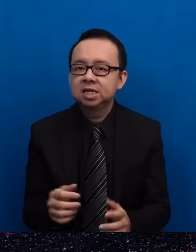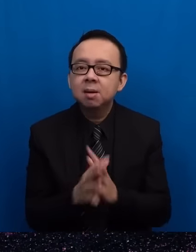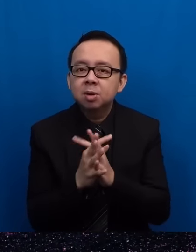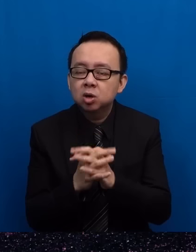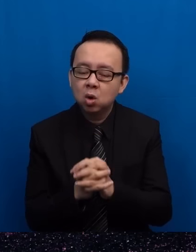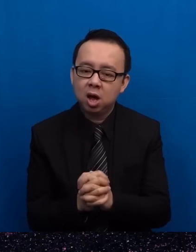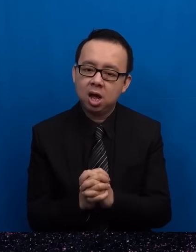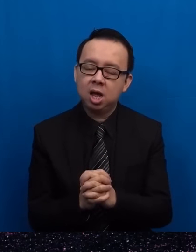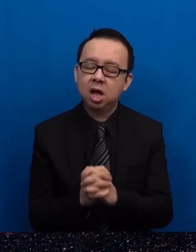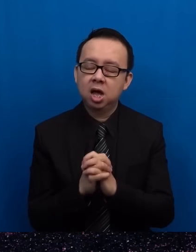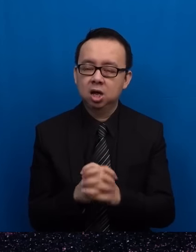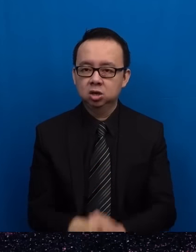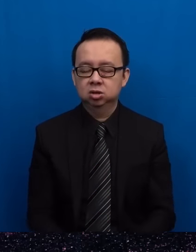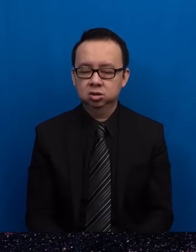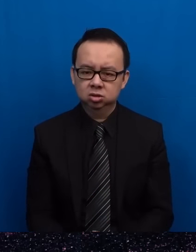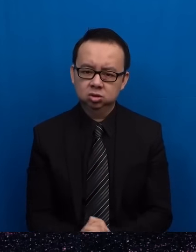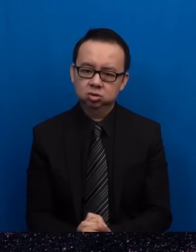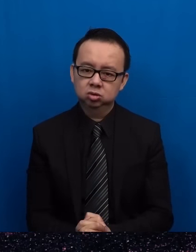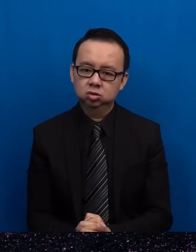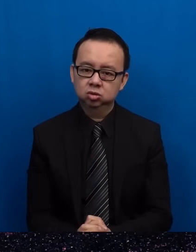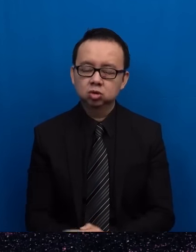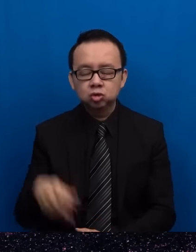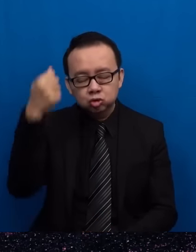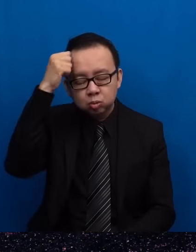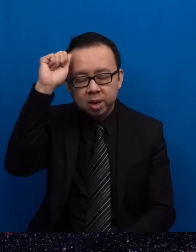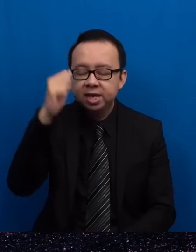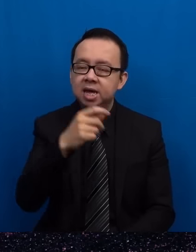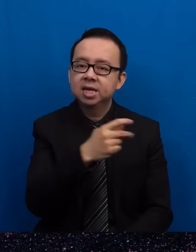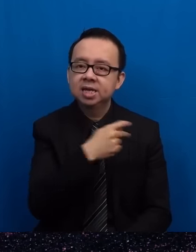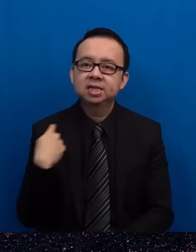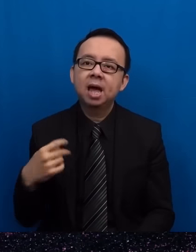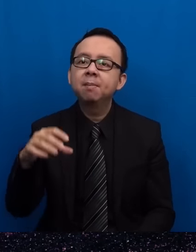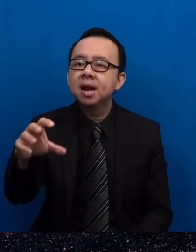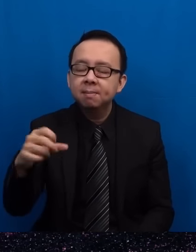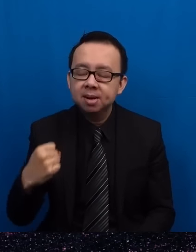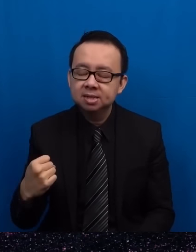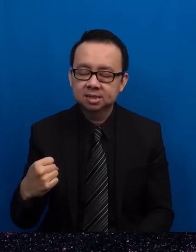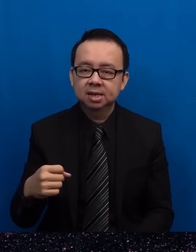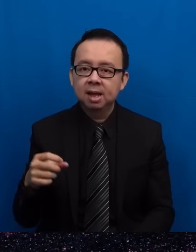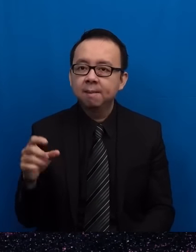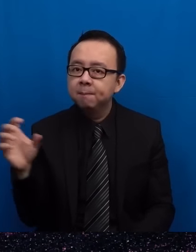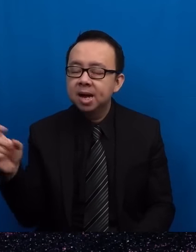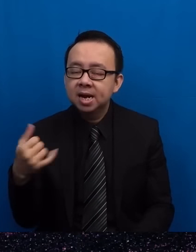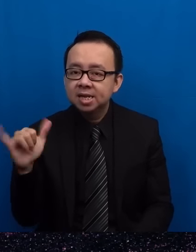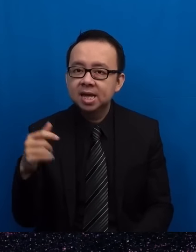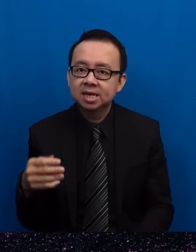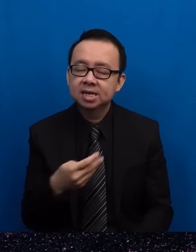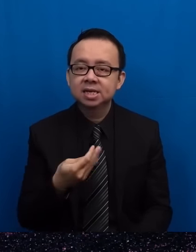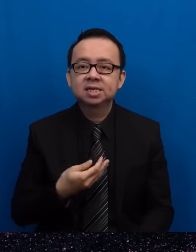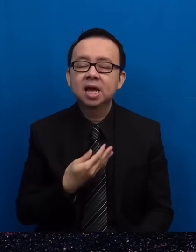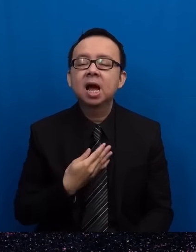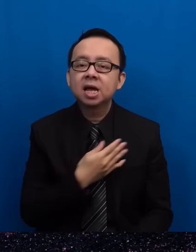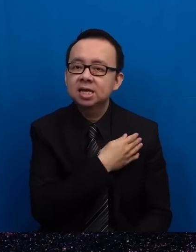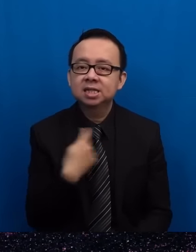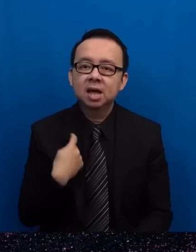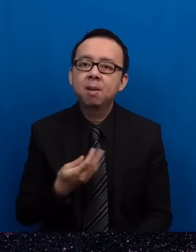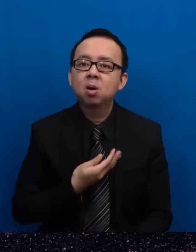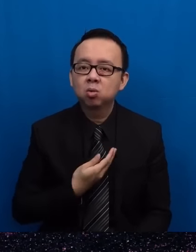swalayan yang kita tuju, kita hatinya berseru, Tuhan, semoga ketemu.